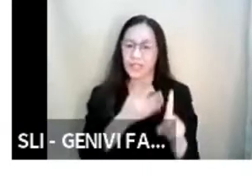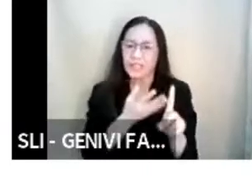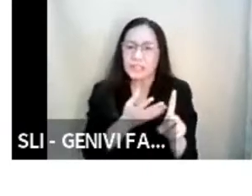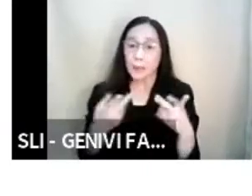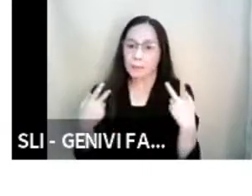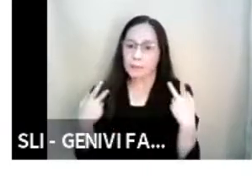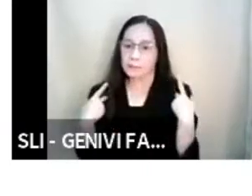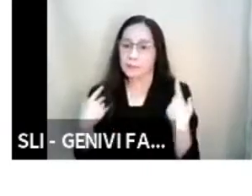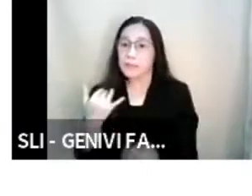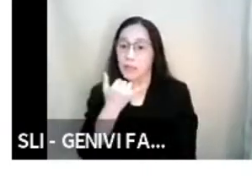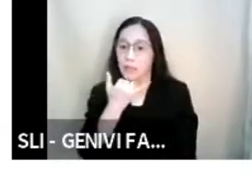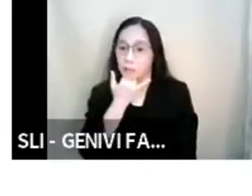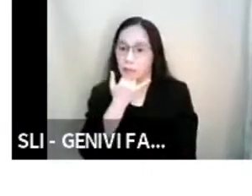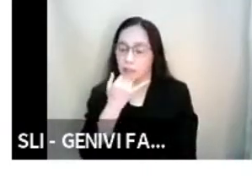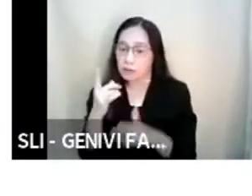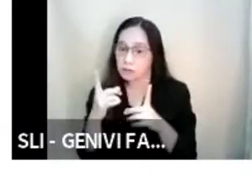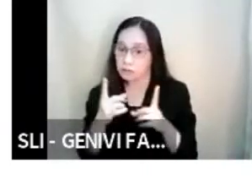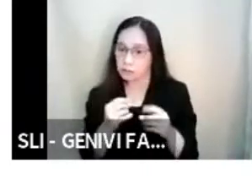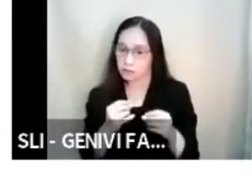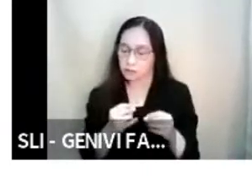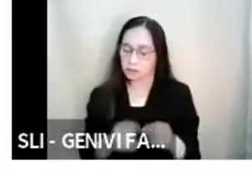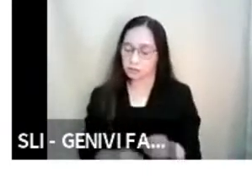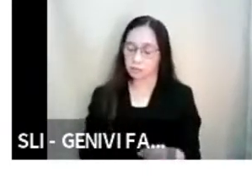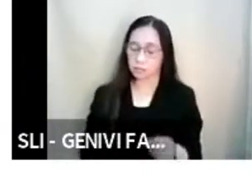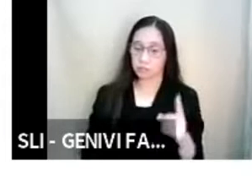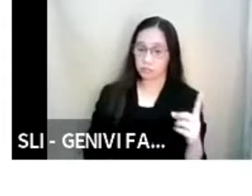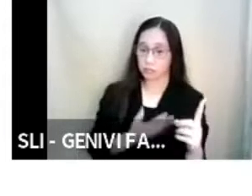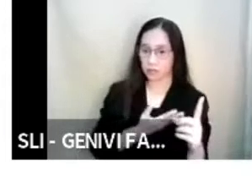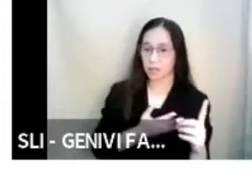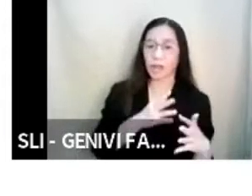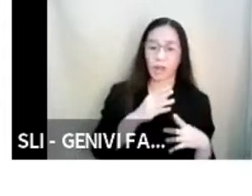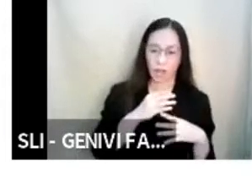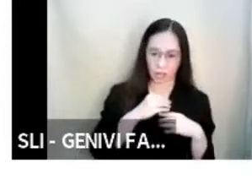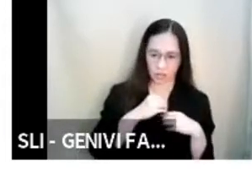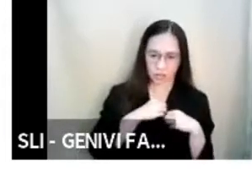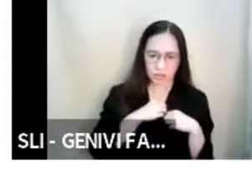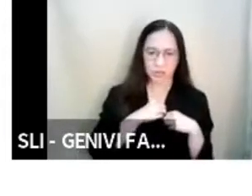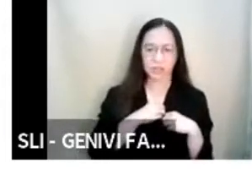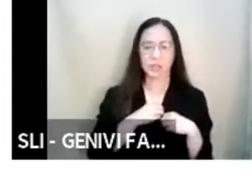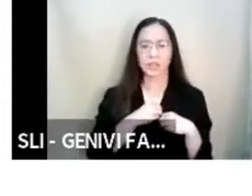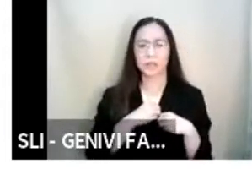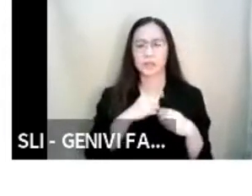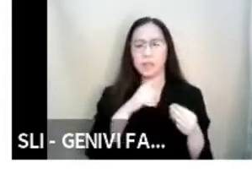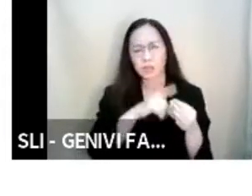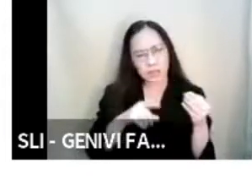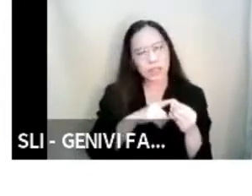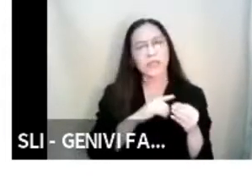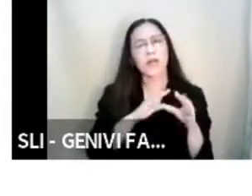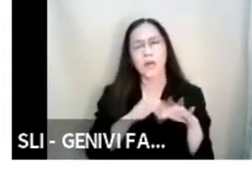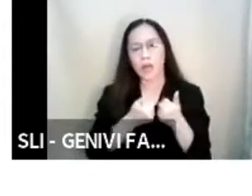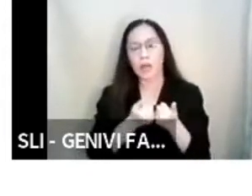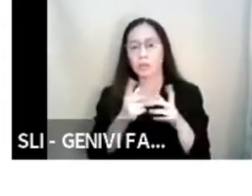doon sa ginawa mong trabaho. Tatanggapin niya ba yung constructive criticism kung paano niya dapat ayusin yung trabaho